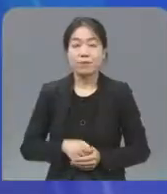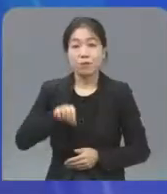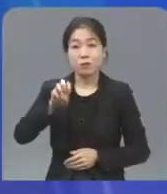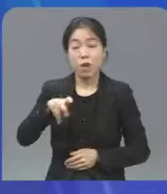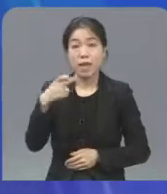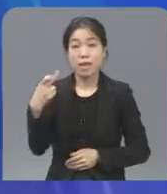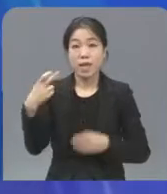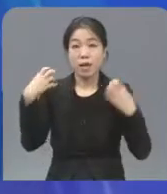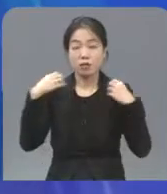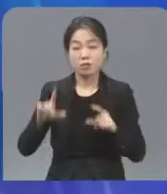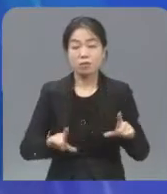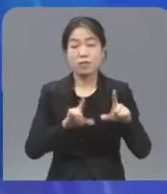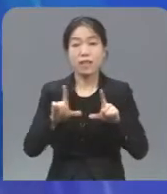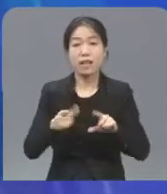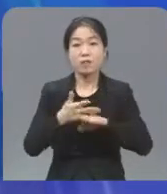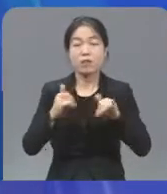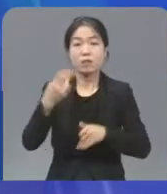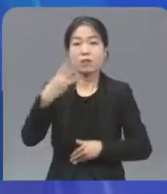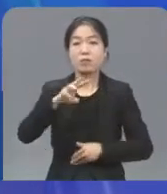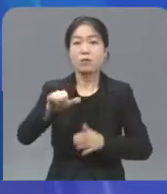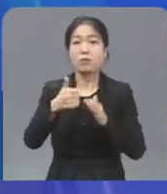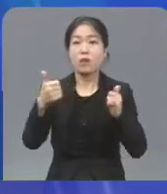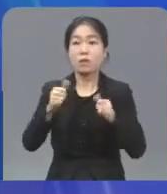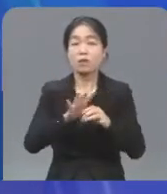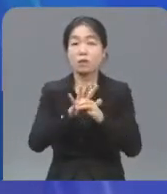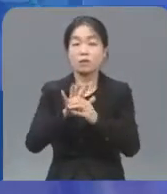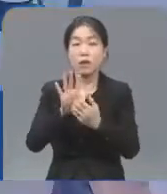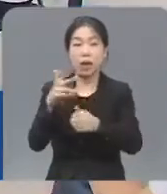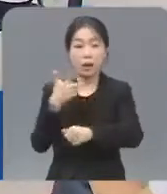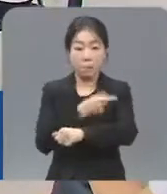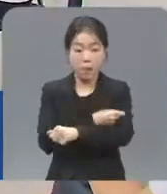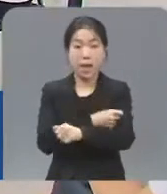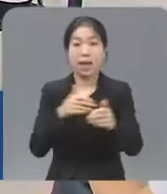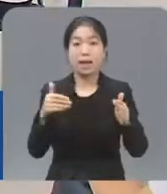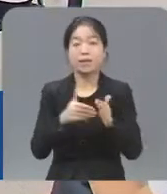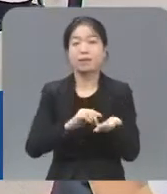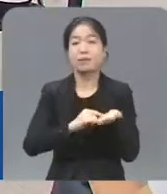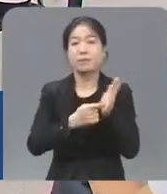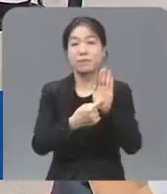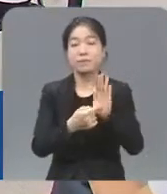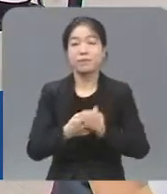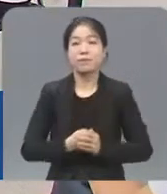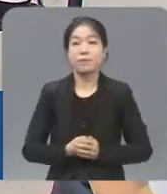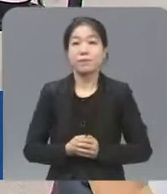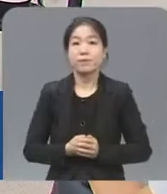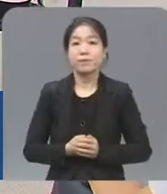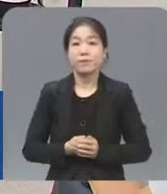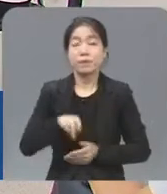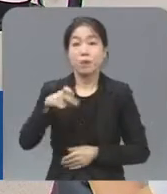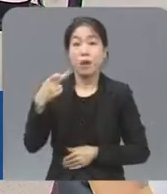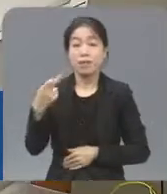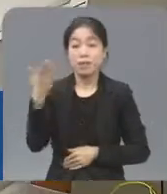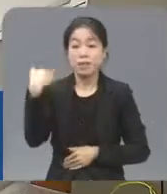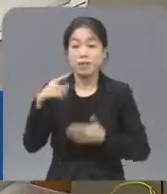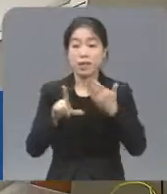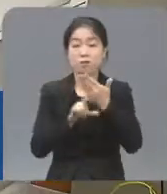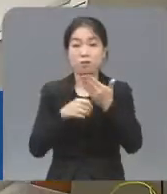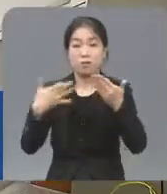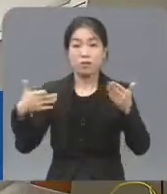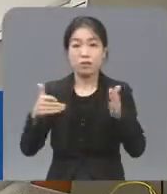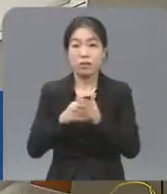광주 광산구 거주 외국인 3천 5백 명의 코론 알고 백신을 접종한 것으로 집계됐습니다 광산구는 지난 19일까지